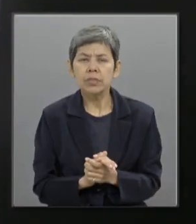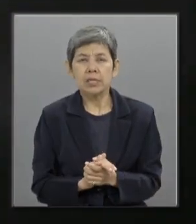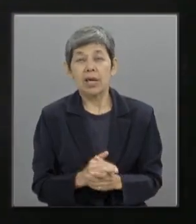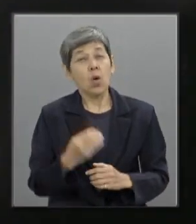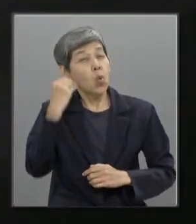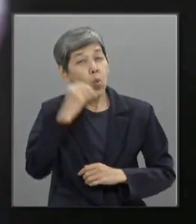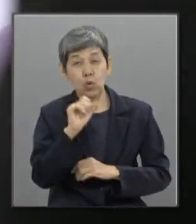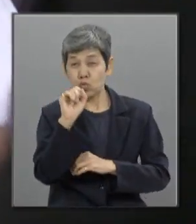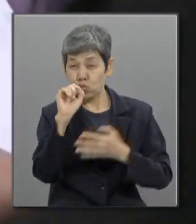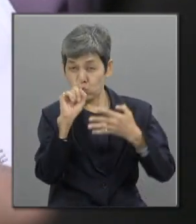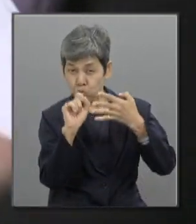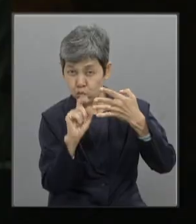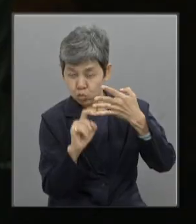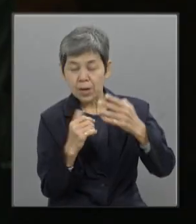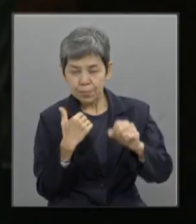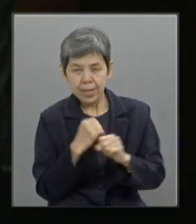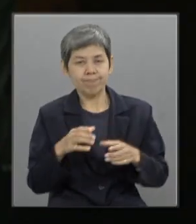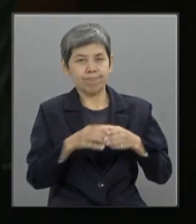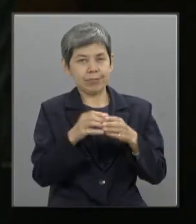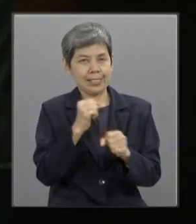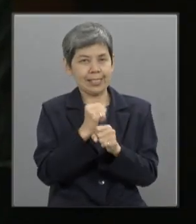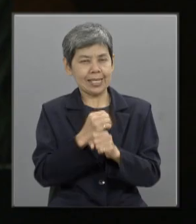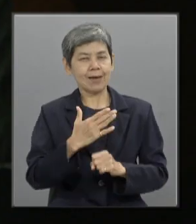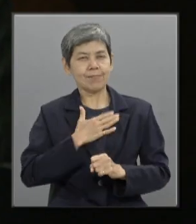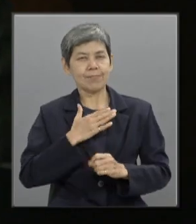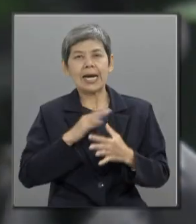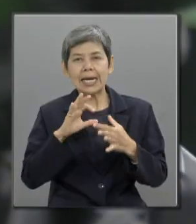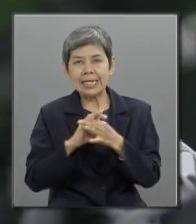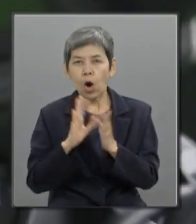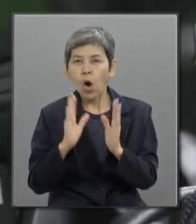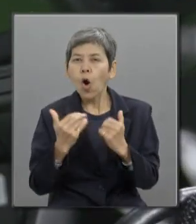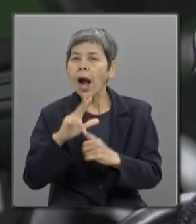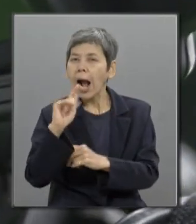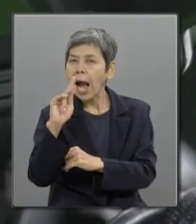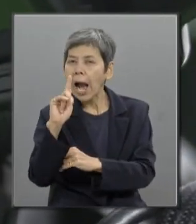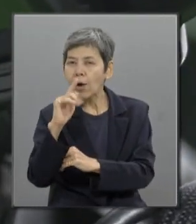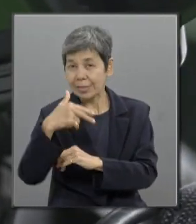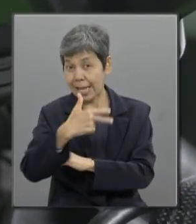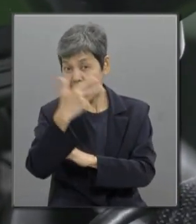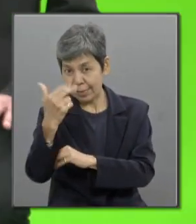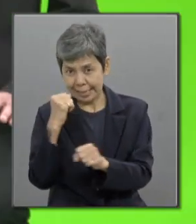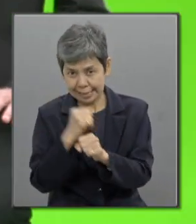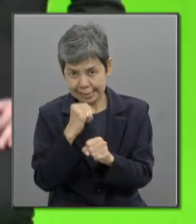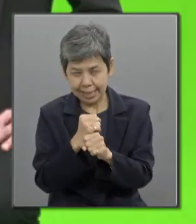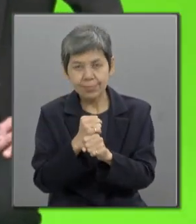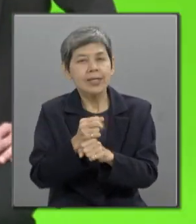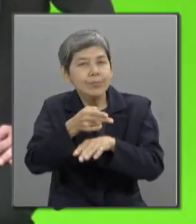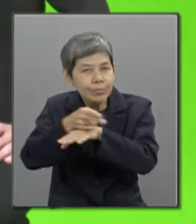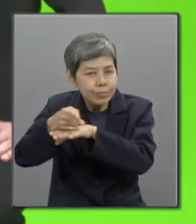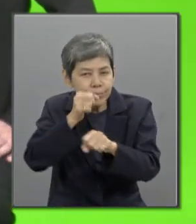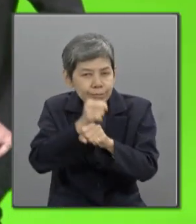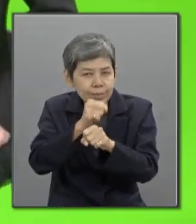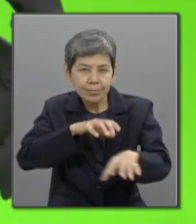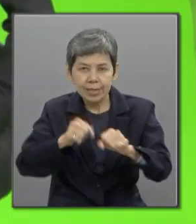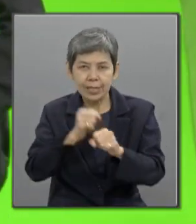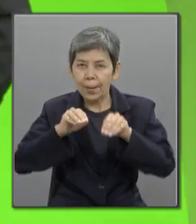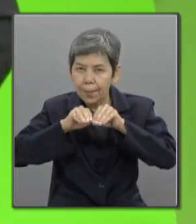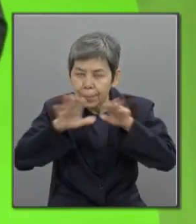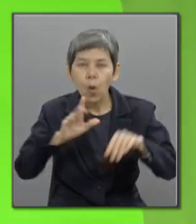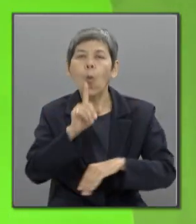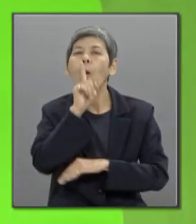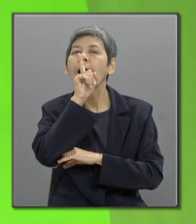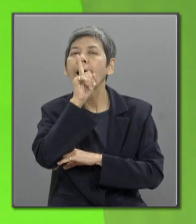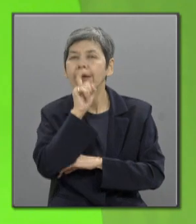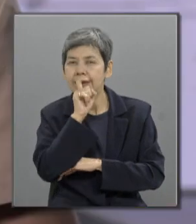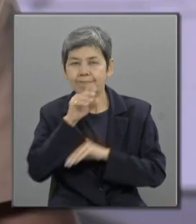ทุกๆวันศุกร์แบบนี้นะคะทีมงานรายการ Newsroom ห้องข่าวไทย PBS ก็จะทำการถ่ายทำรายการเพื่อเตรียมออกอากาศในวันอา